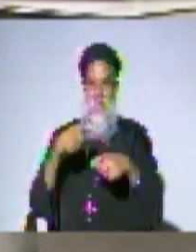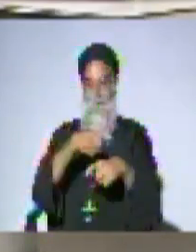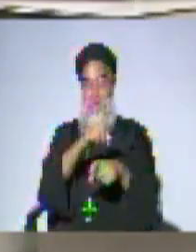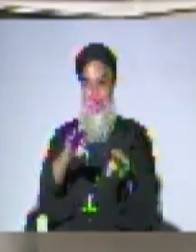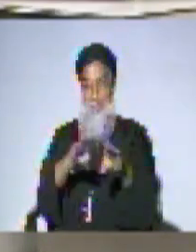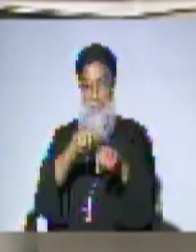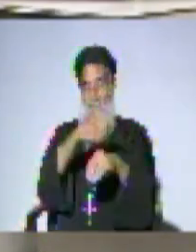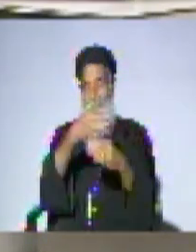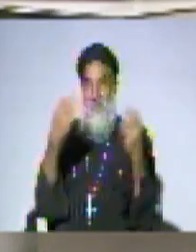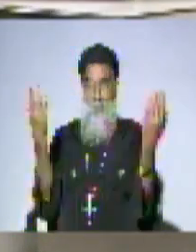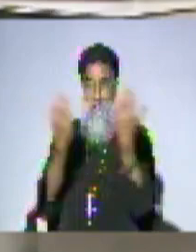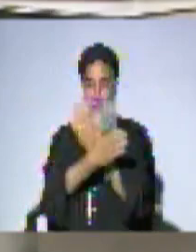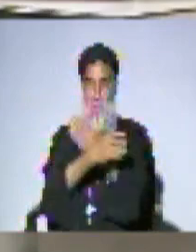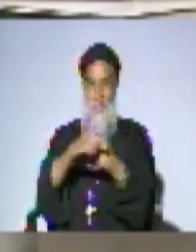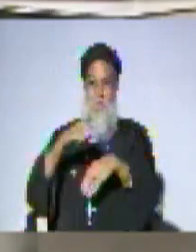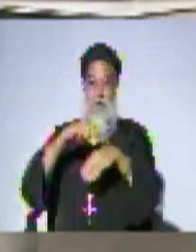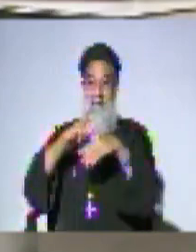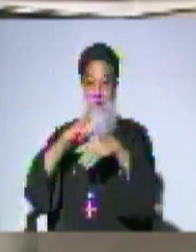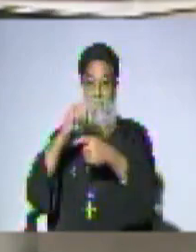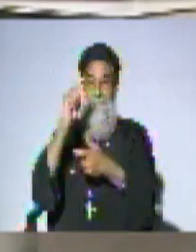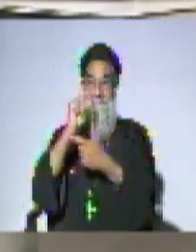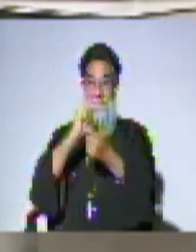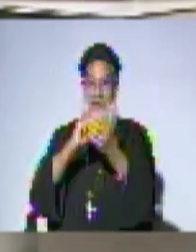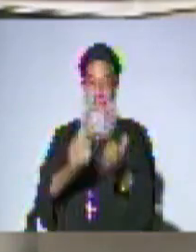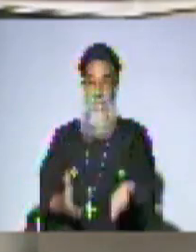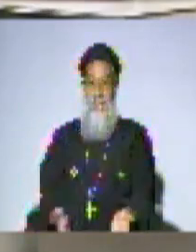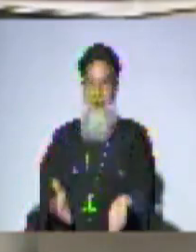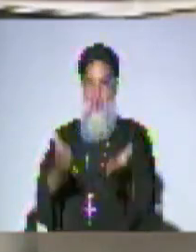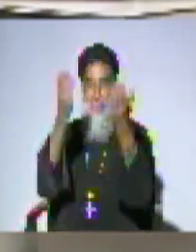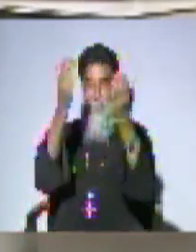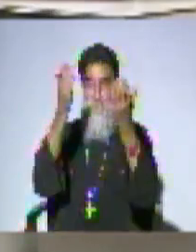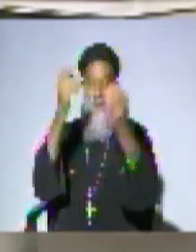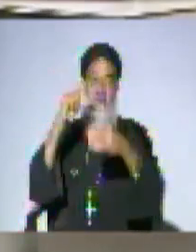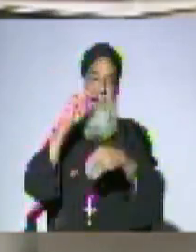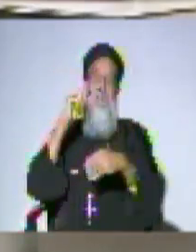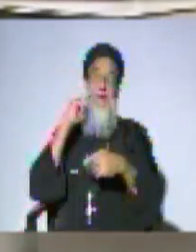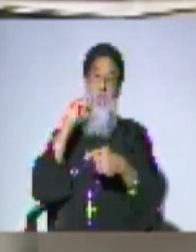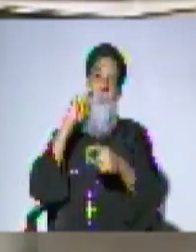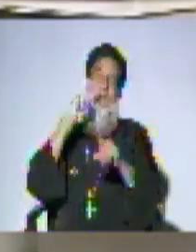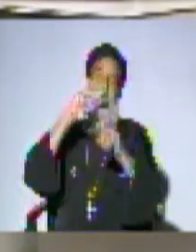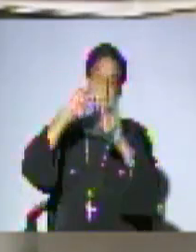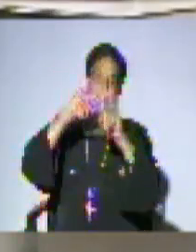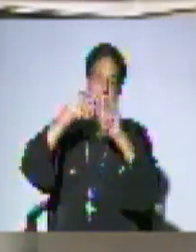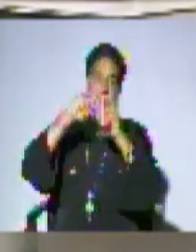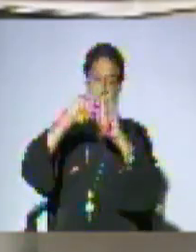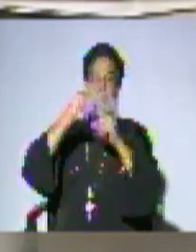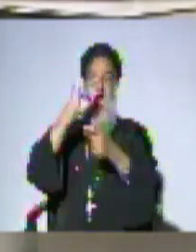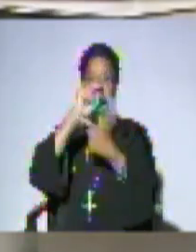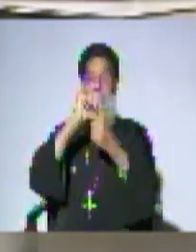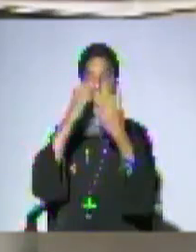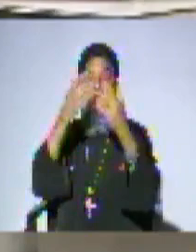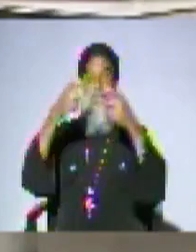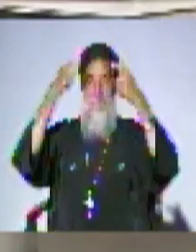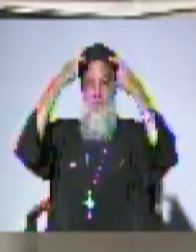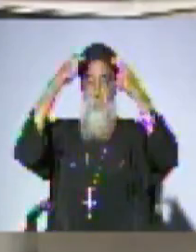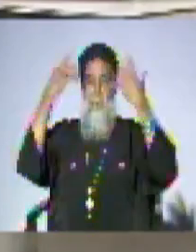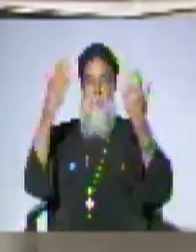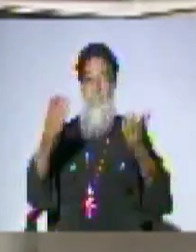يحولها إلى جسد القيامة ودم الصليب لربنا يسوع المسيح له كل